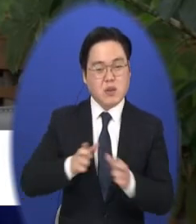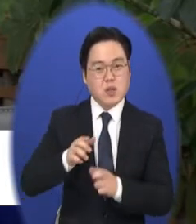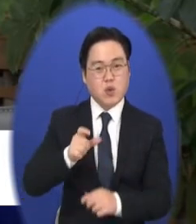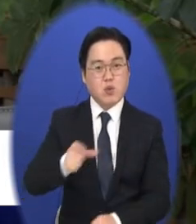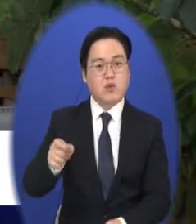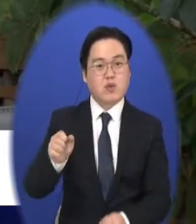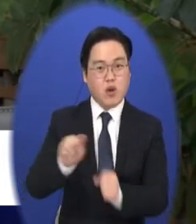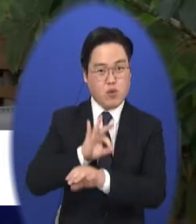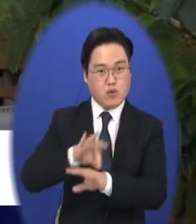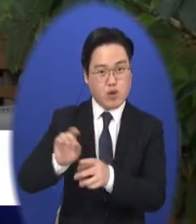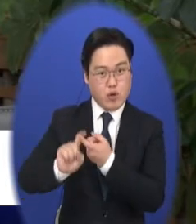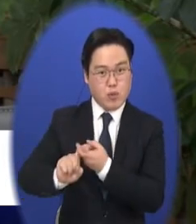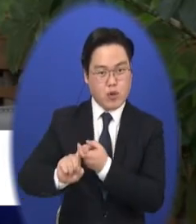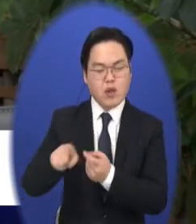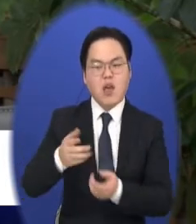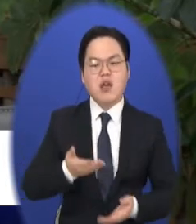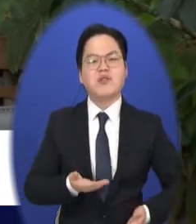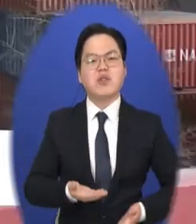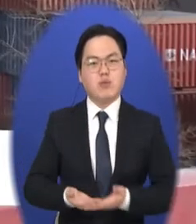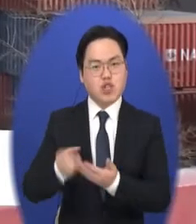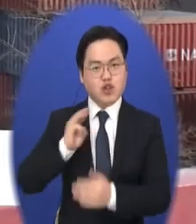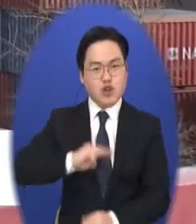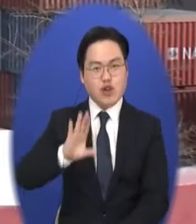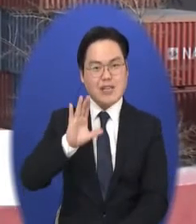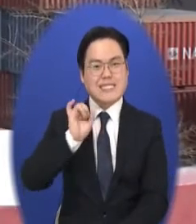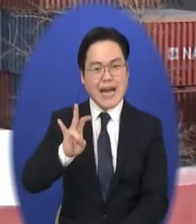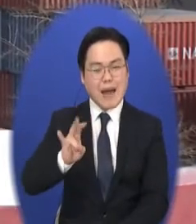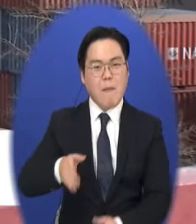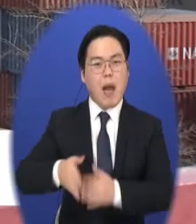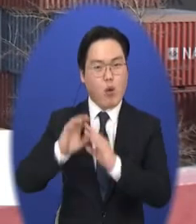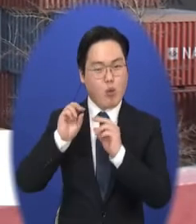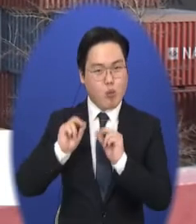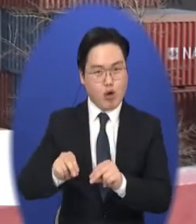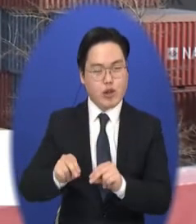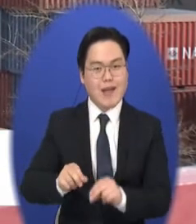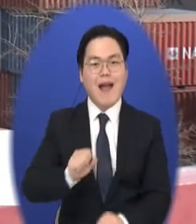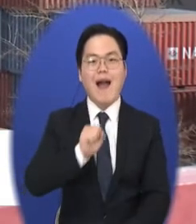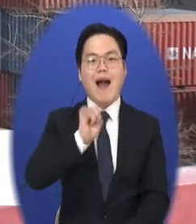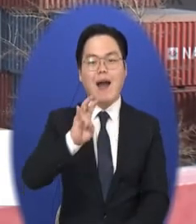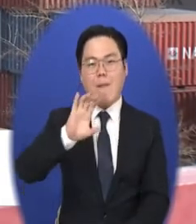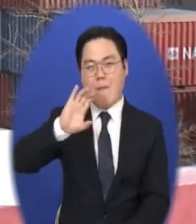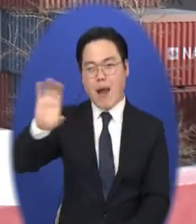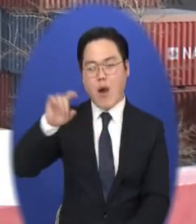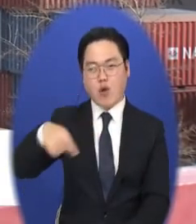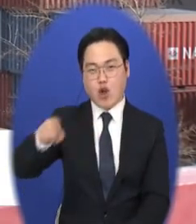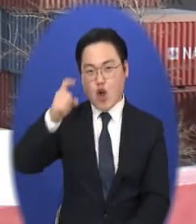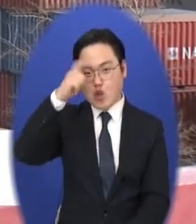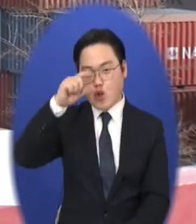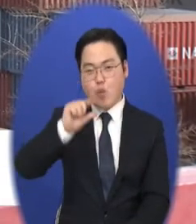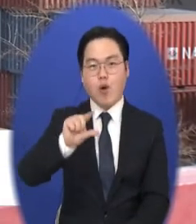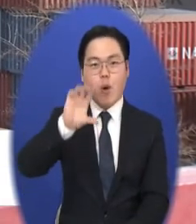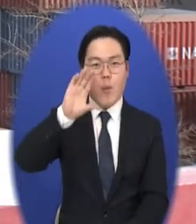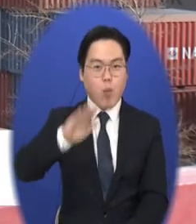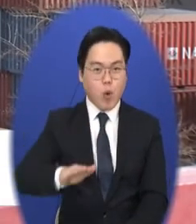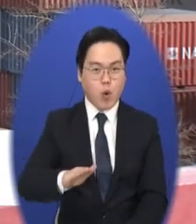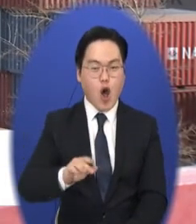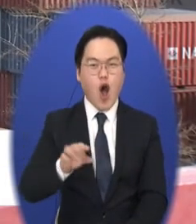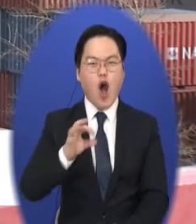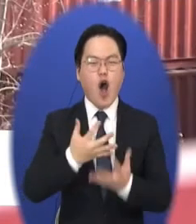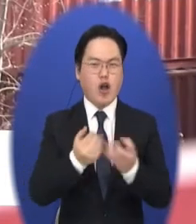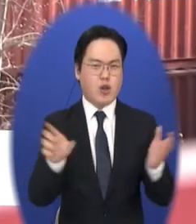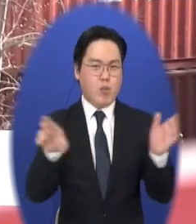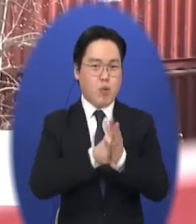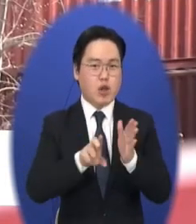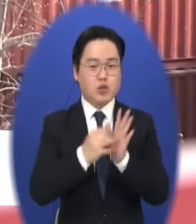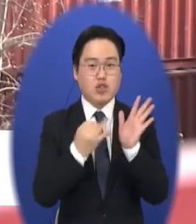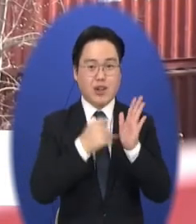тэрнгээр нь яг энийг дэмжсэн сан байгуулж суулна шүү дээ. Аж ахуй нэгжүүд ажлын байраа хадгалж түрээсээ буулгах гээд олон боломж ирэх 7-р сарын 1-нд хүртэл